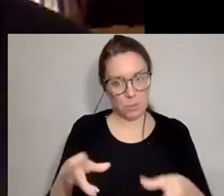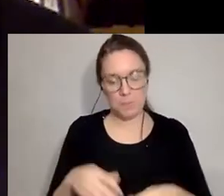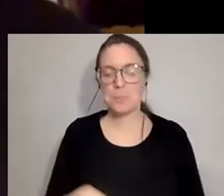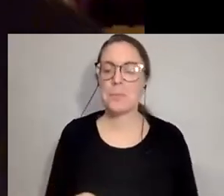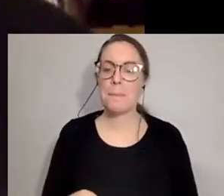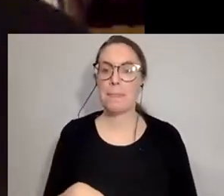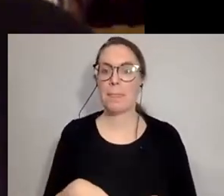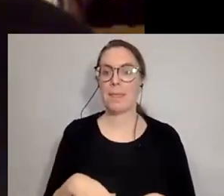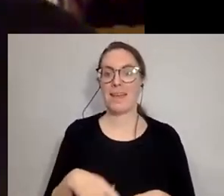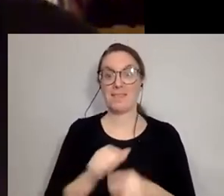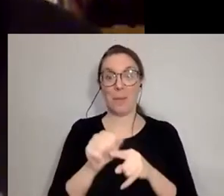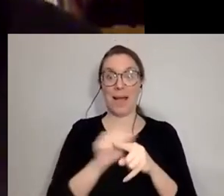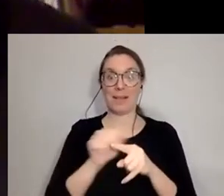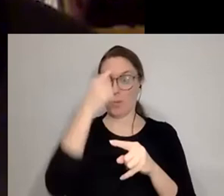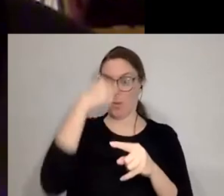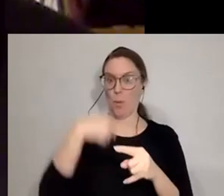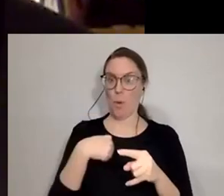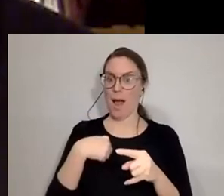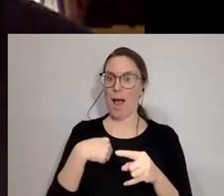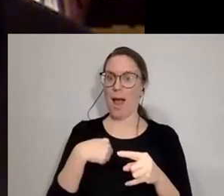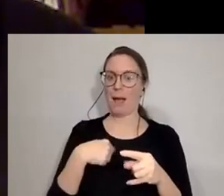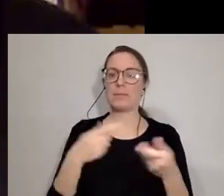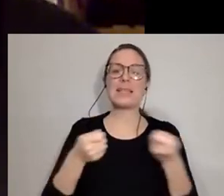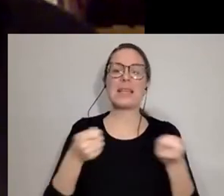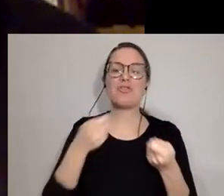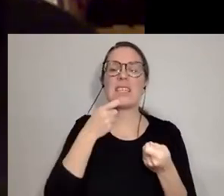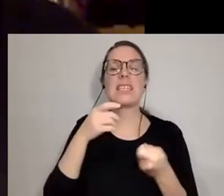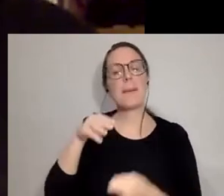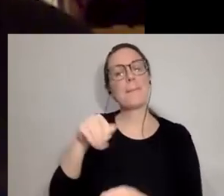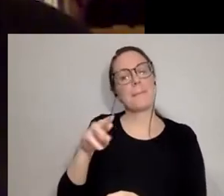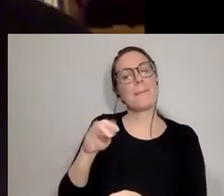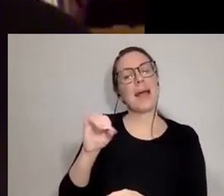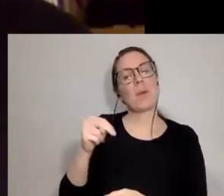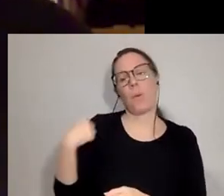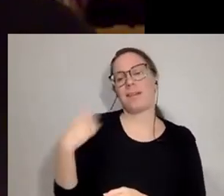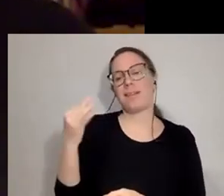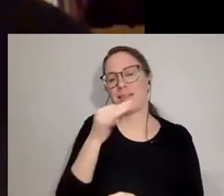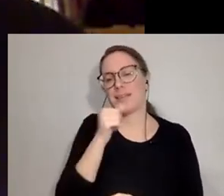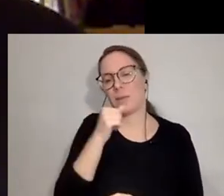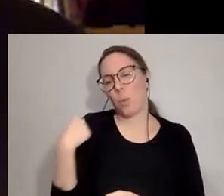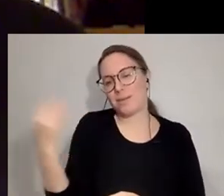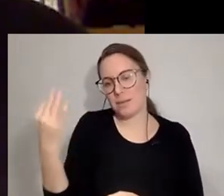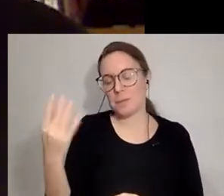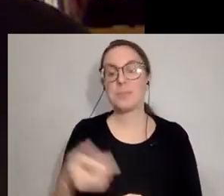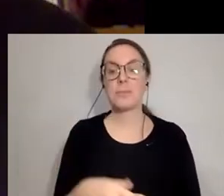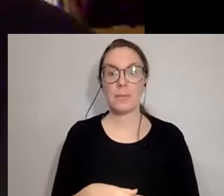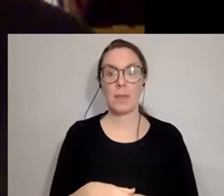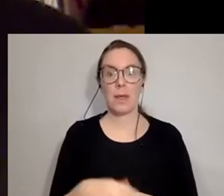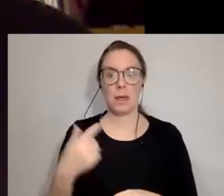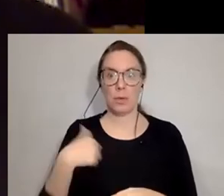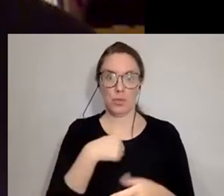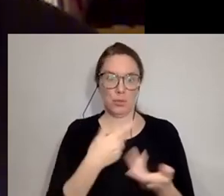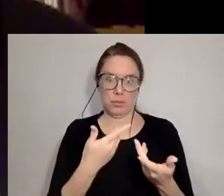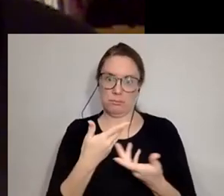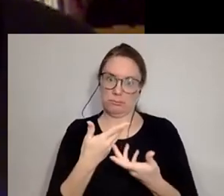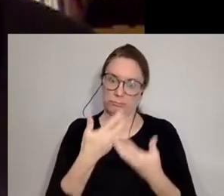formation, qu'on co-dirige avec Marion que vous avez entendue précédemment, c'est à la fois les valeurs qu'on défend, mais